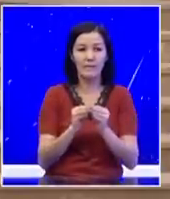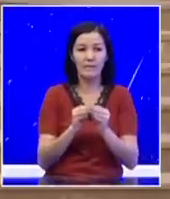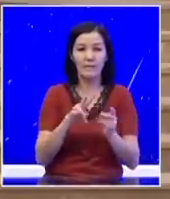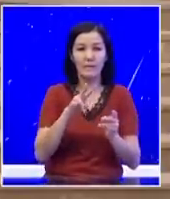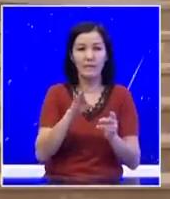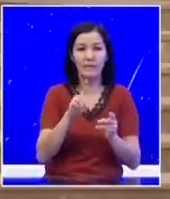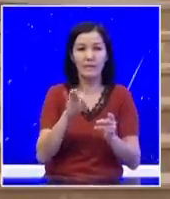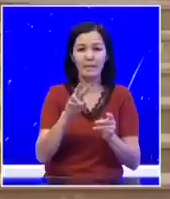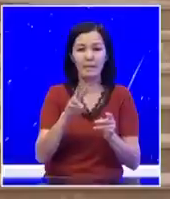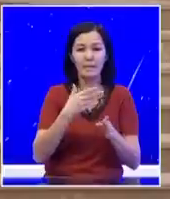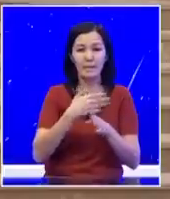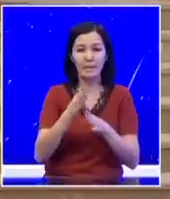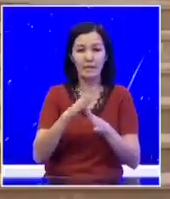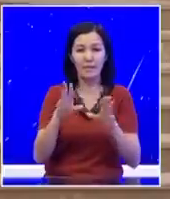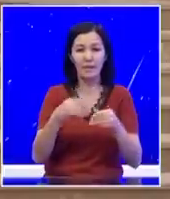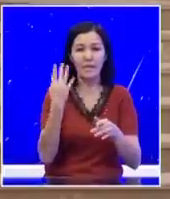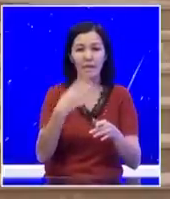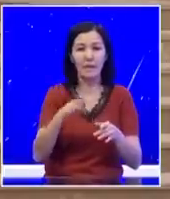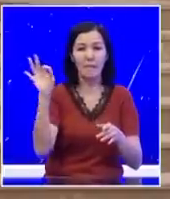лизингке беріледі. Оның 40%